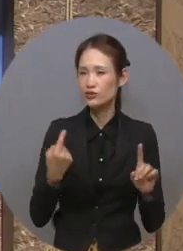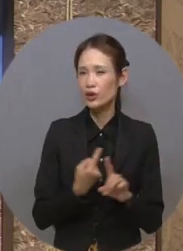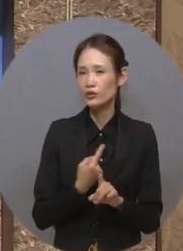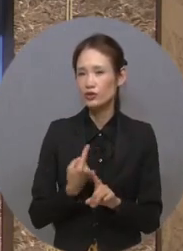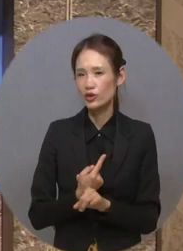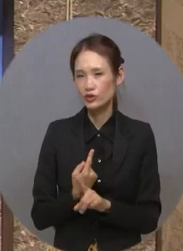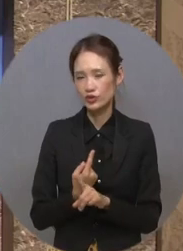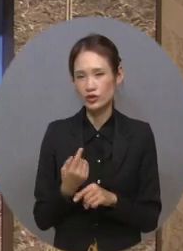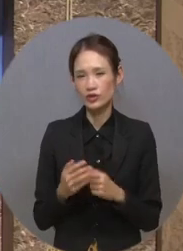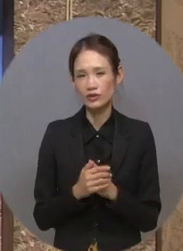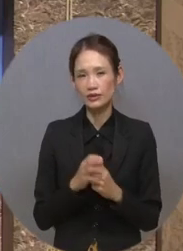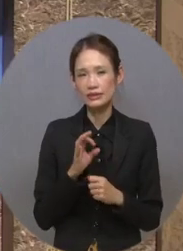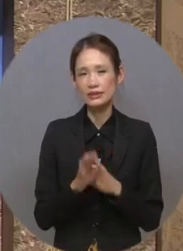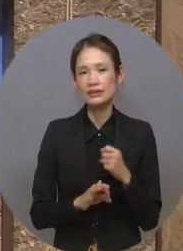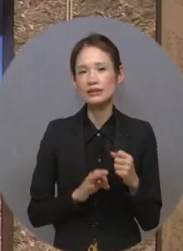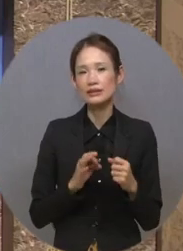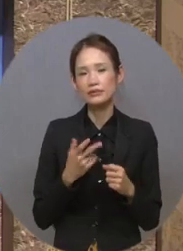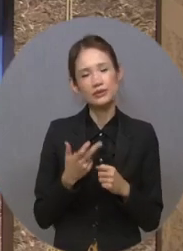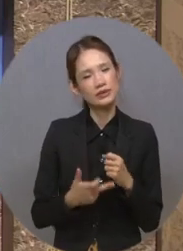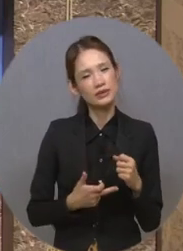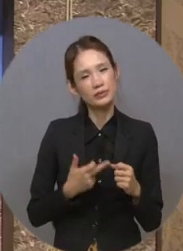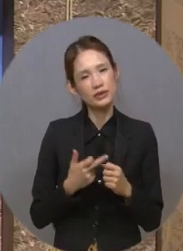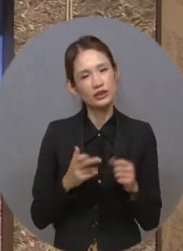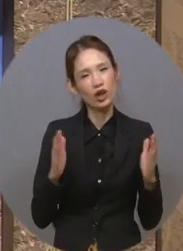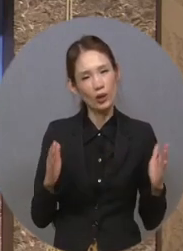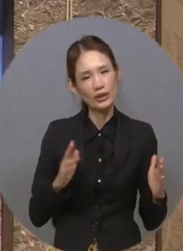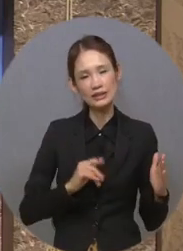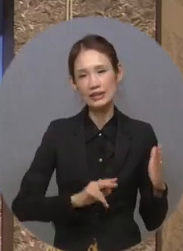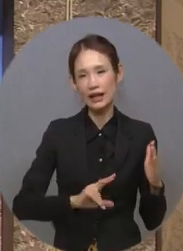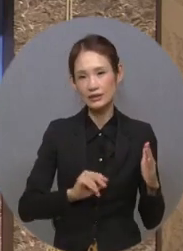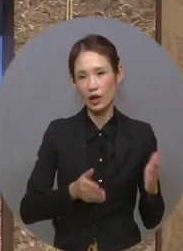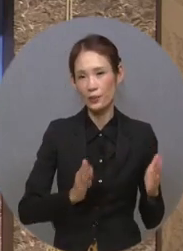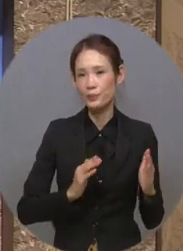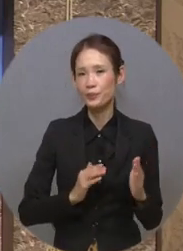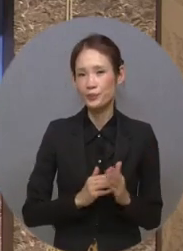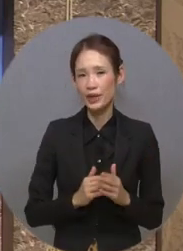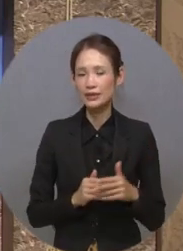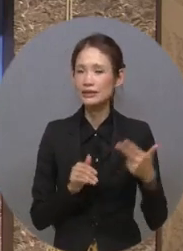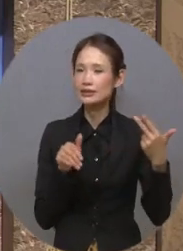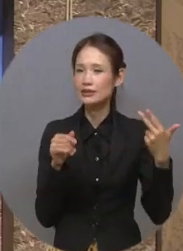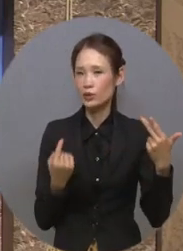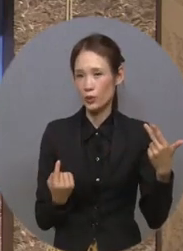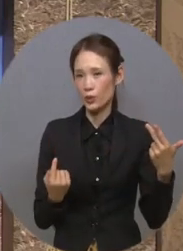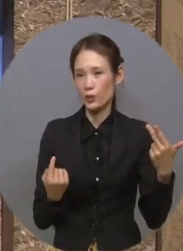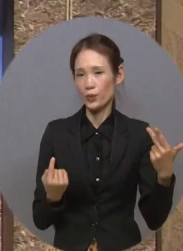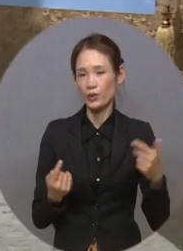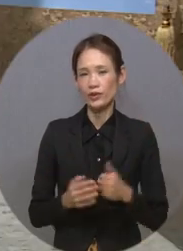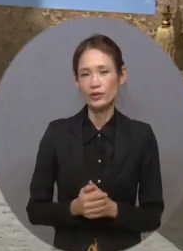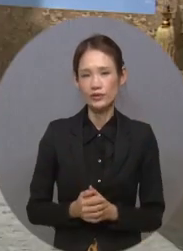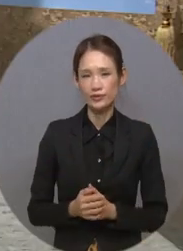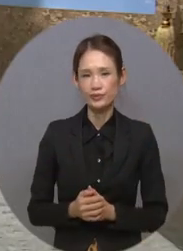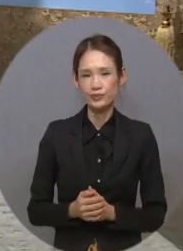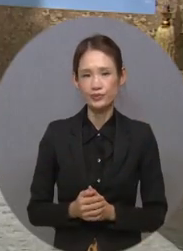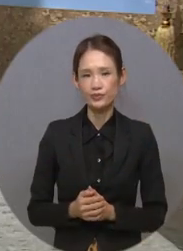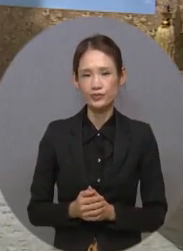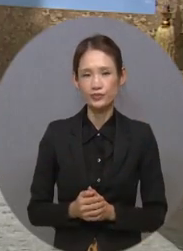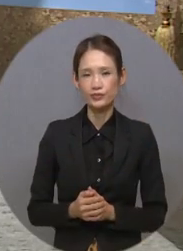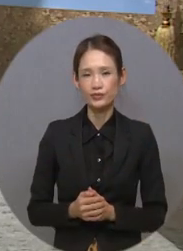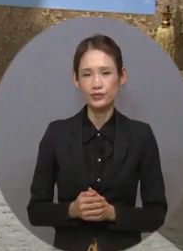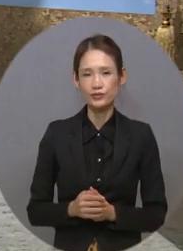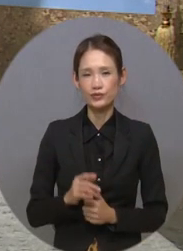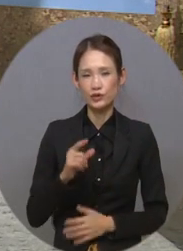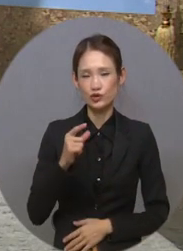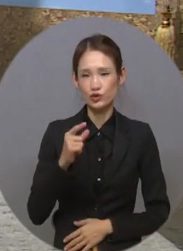예. 10여 년 만에 지금 지하철이 지금 착공이 됐고요. 예, 7호선이죠? 네, 7호선 예. 착공이 됐고 또 이번에